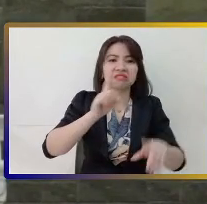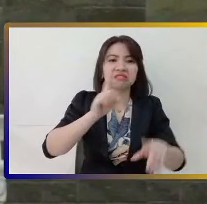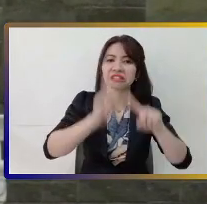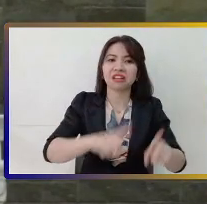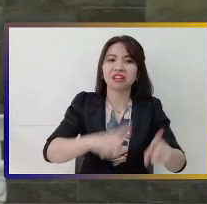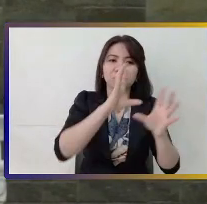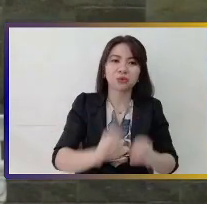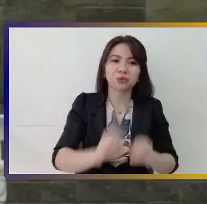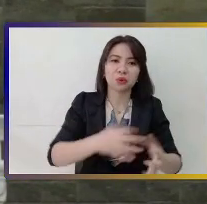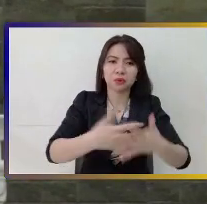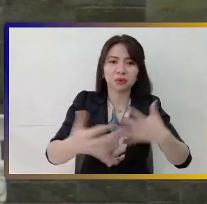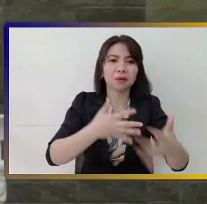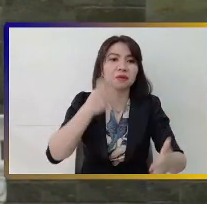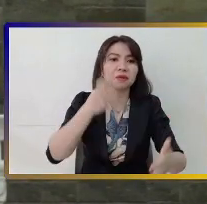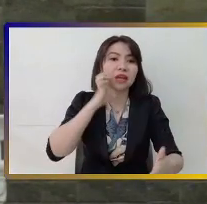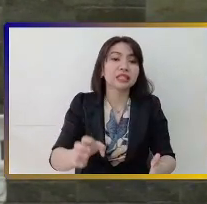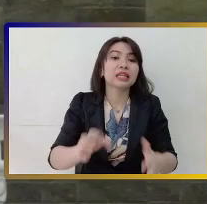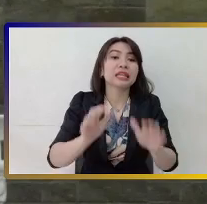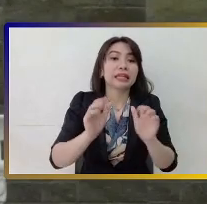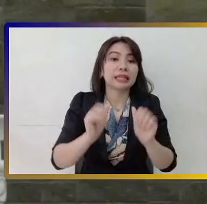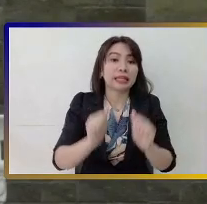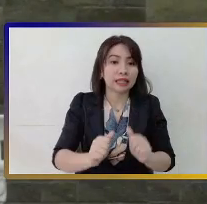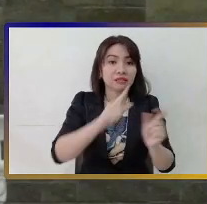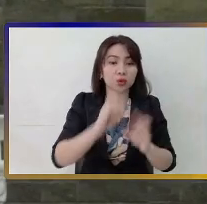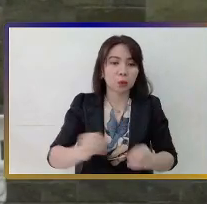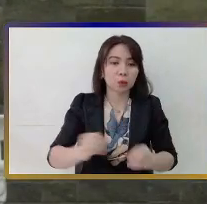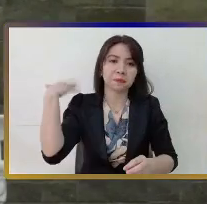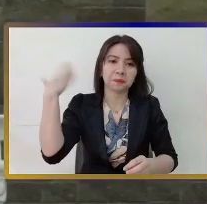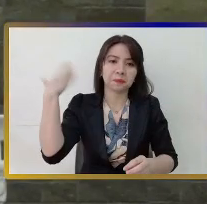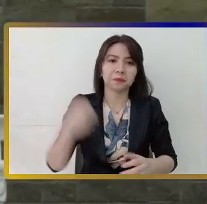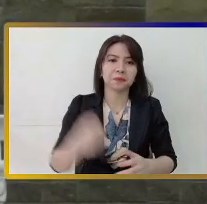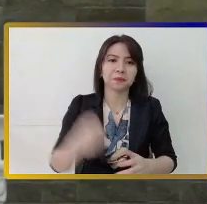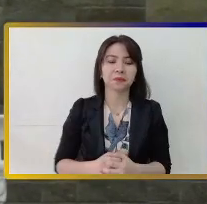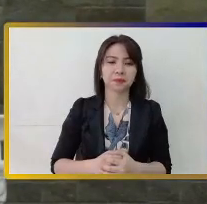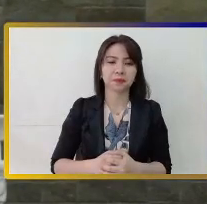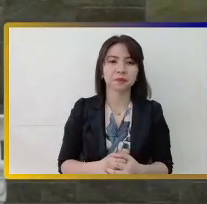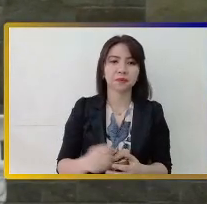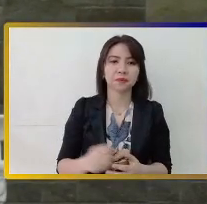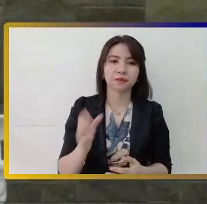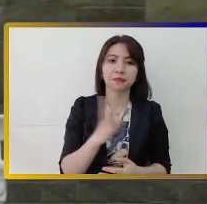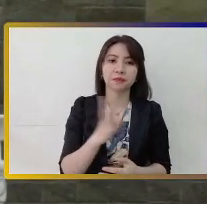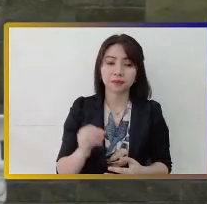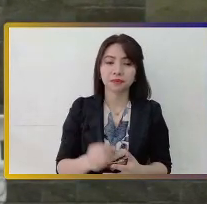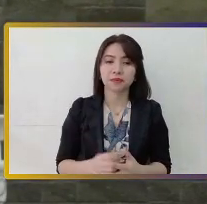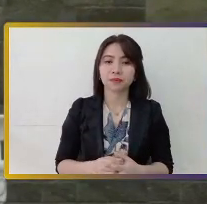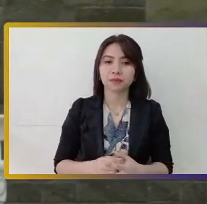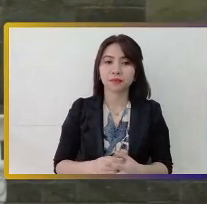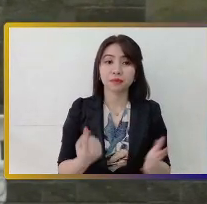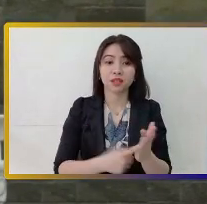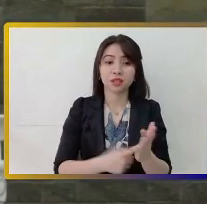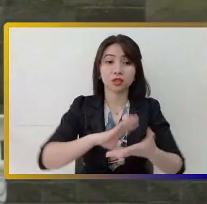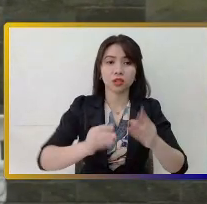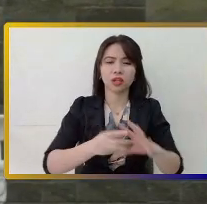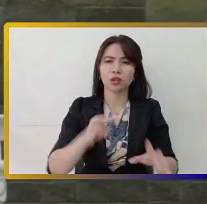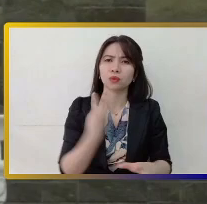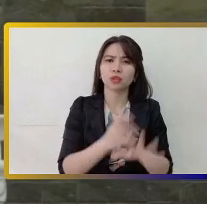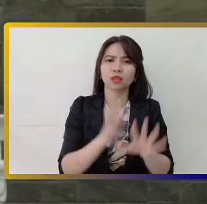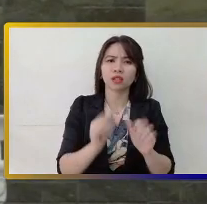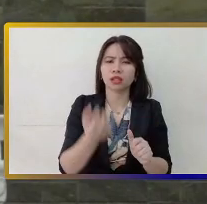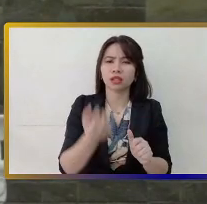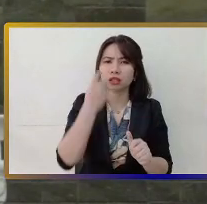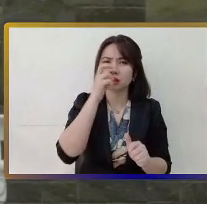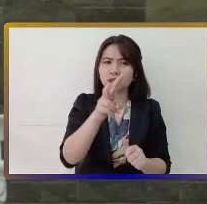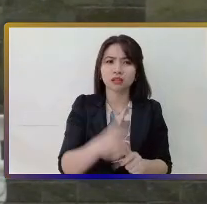at dati niyang ginagawa. Alright, naunawaan niyo po yan. Now, in this case, makikita po natin na siya